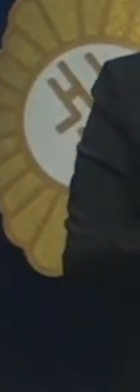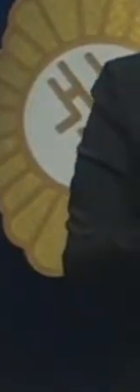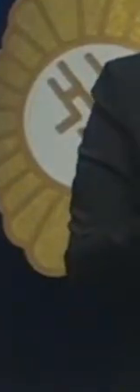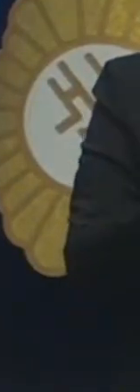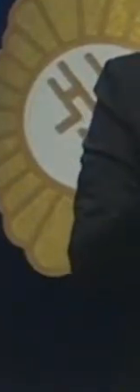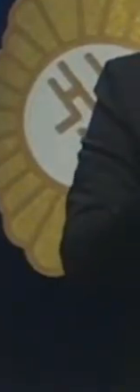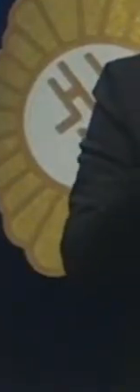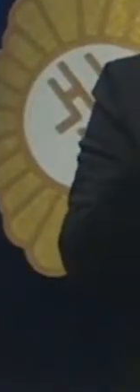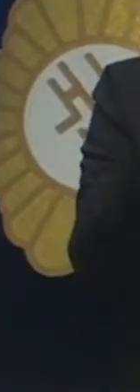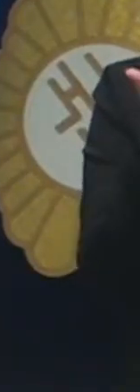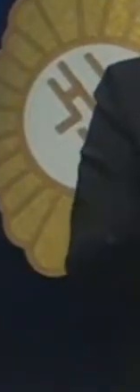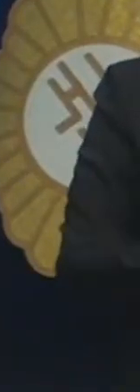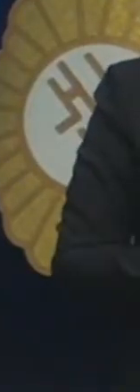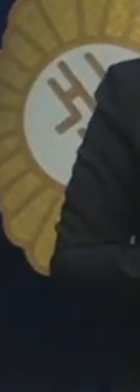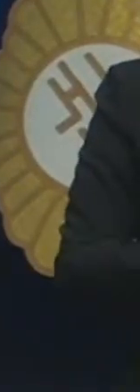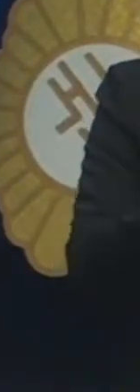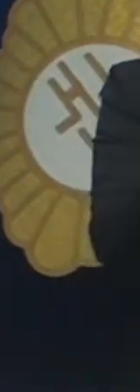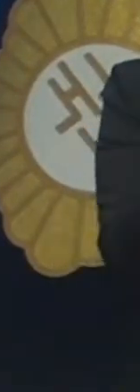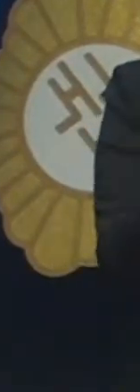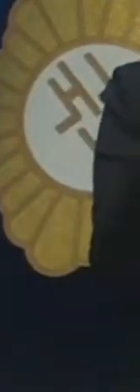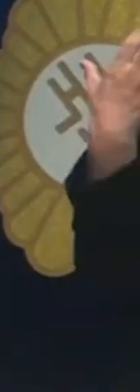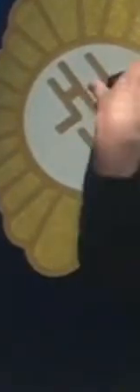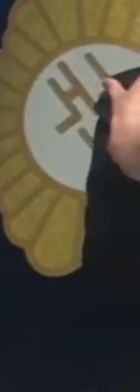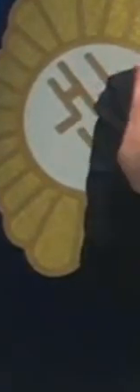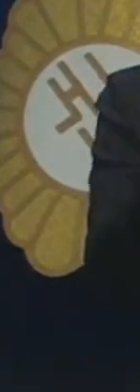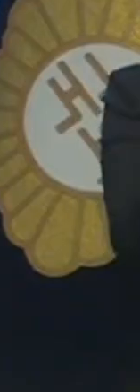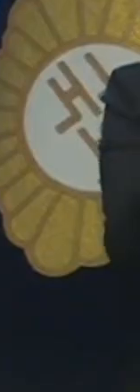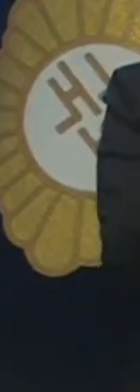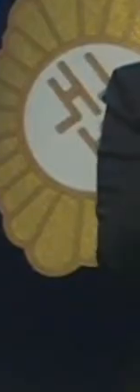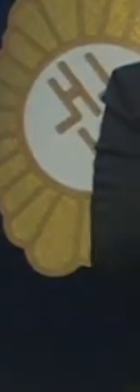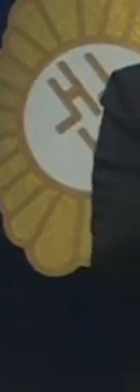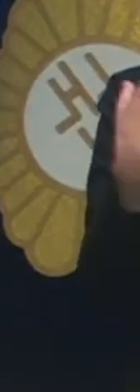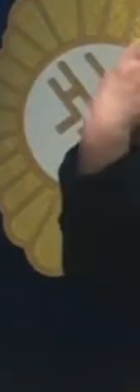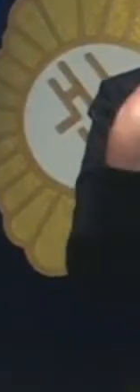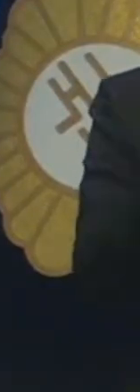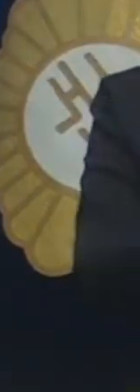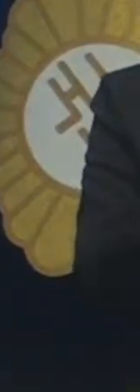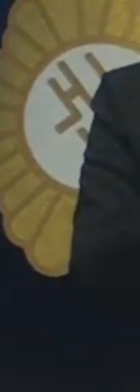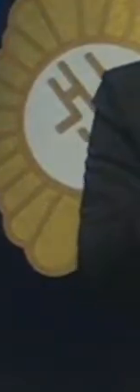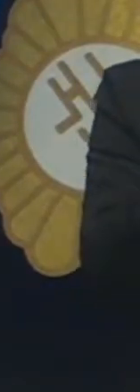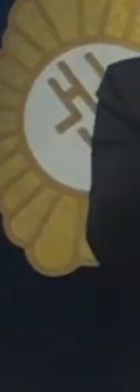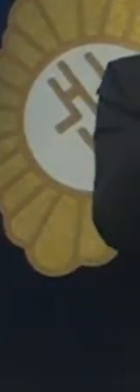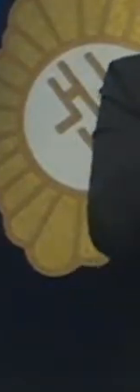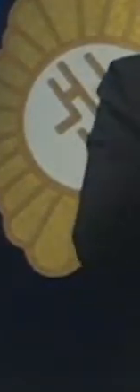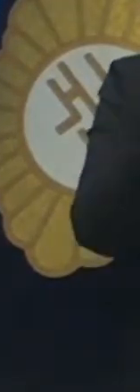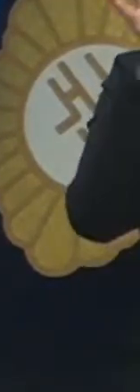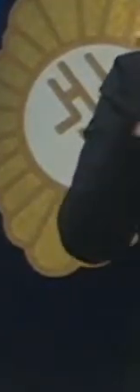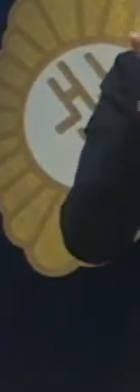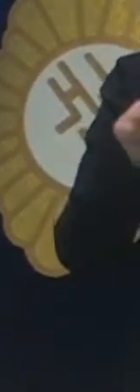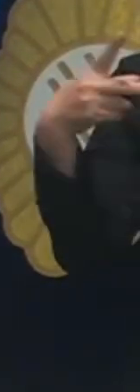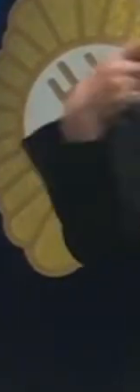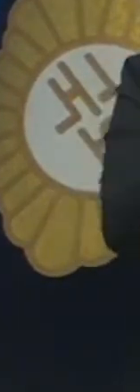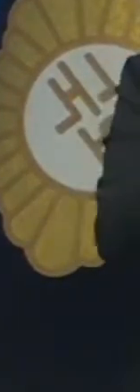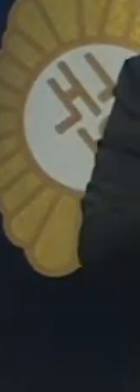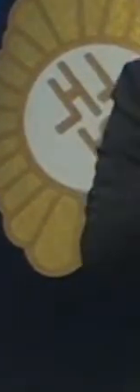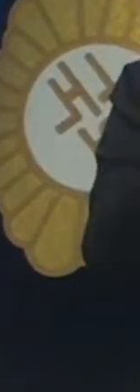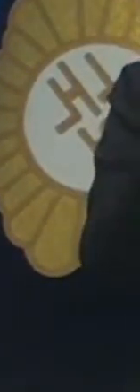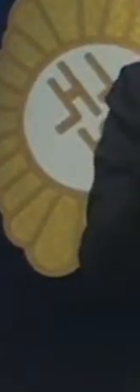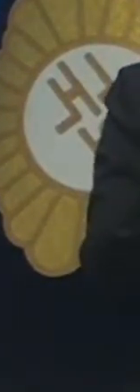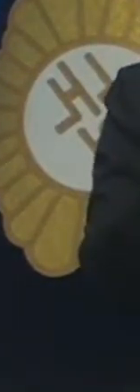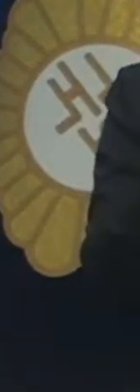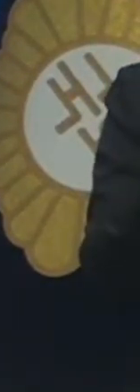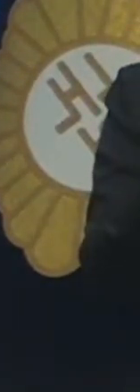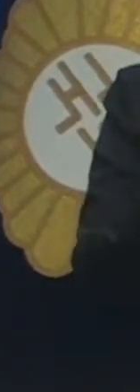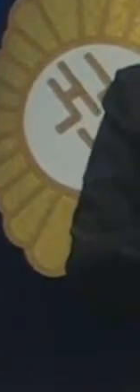사모펀드가 편취하고 모든 뒷감당은 우리 사회가 대신해야 하는 이 악순환의 고리를 끊어야 합니다. 저는